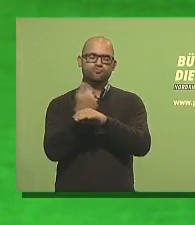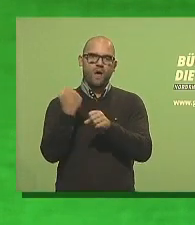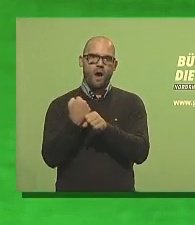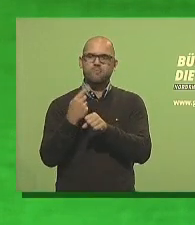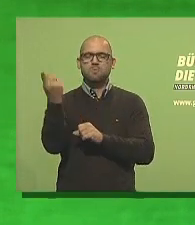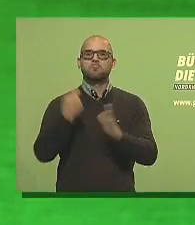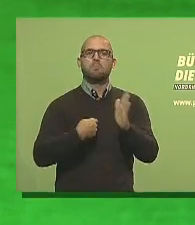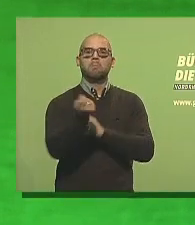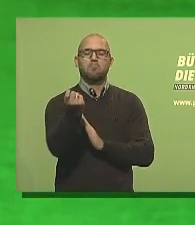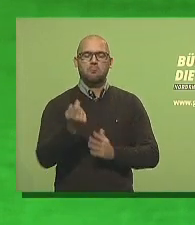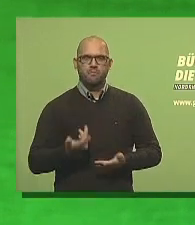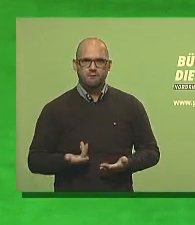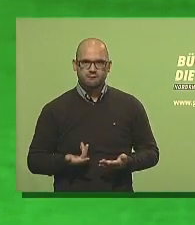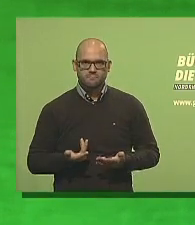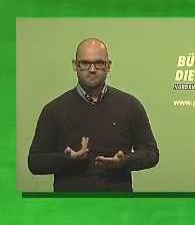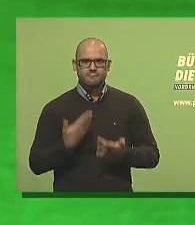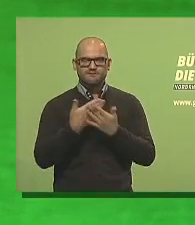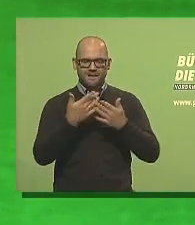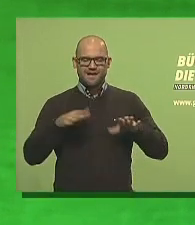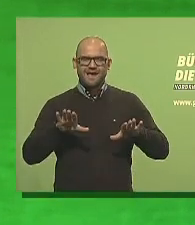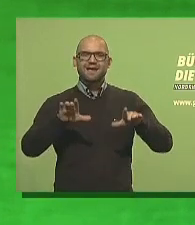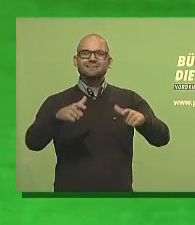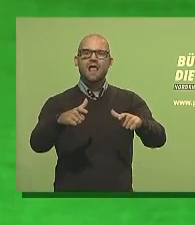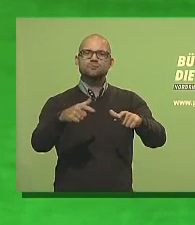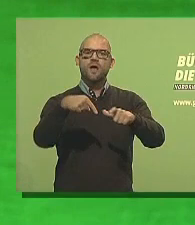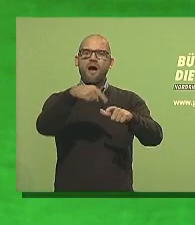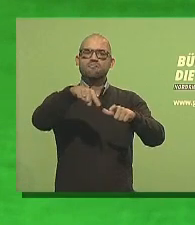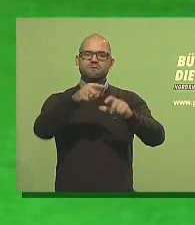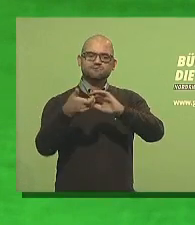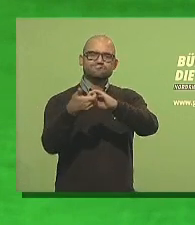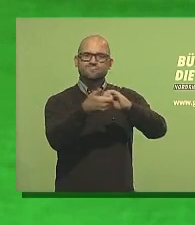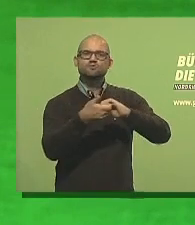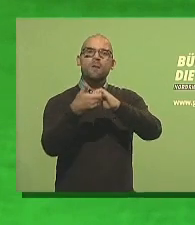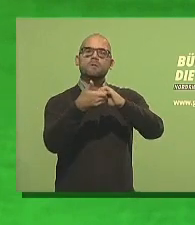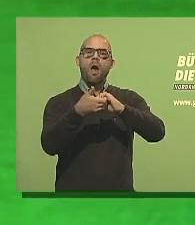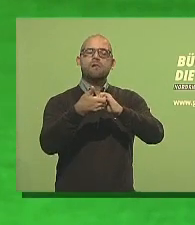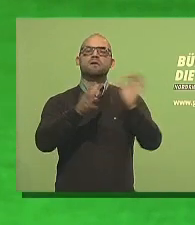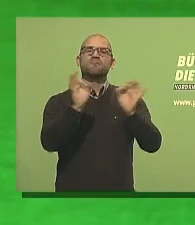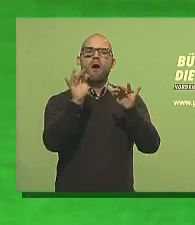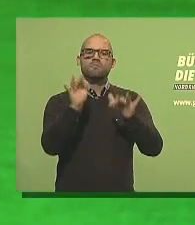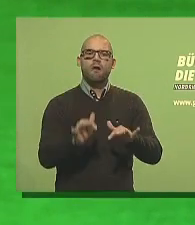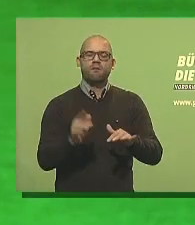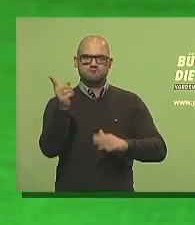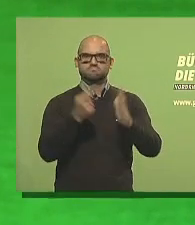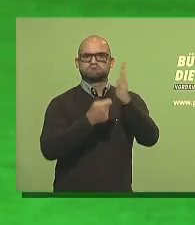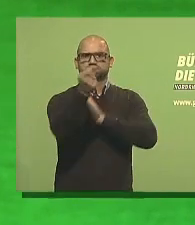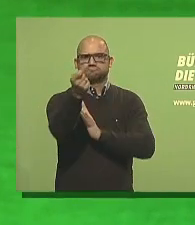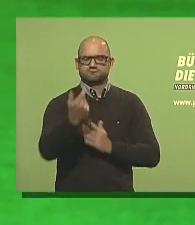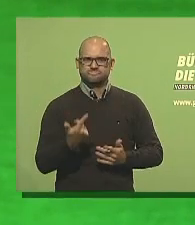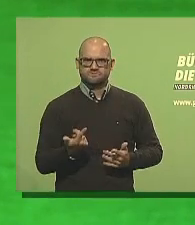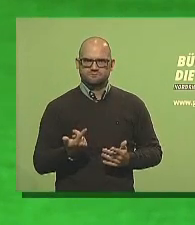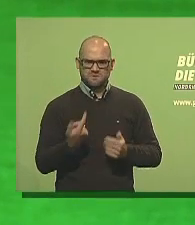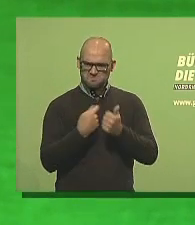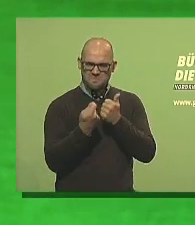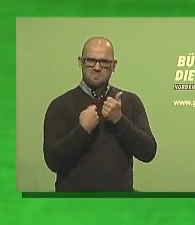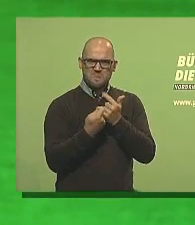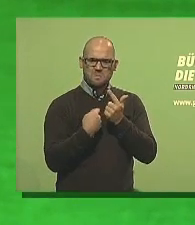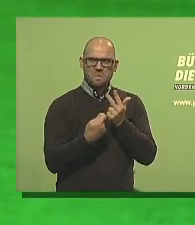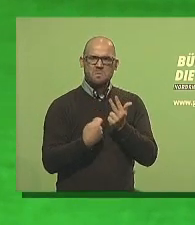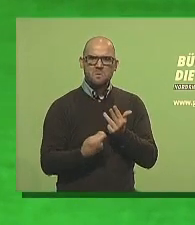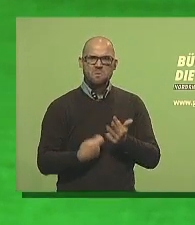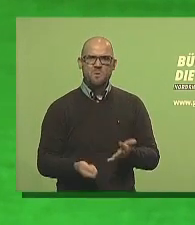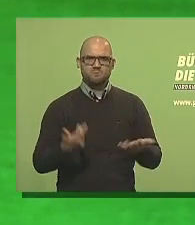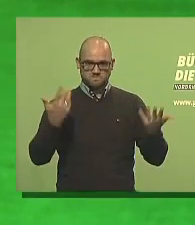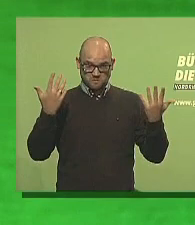wie der gesellschaftliche Zusammenhalt ist gefährdet. So, liebe Freundinnen und Freunde, kann man sich auch